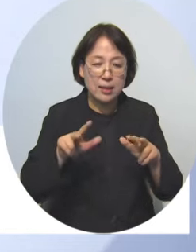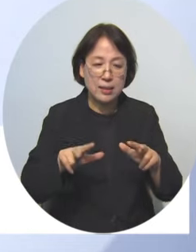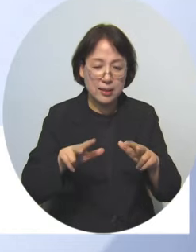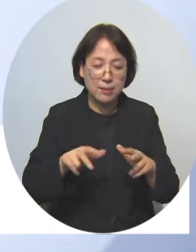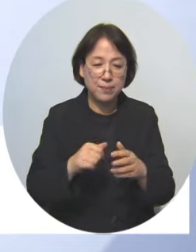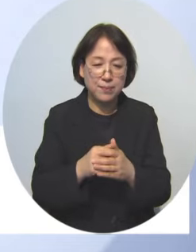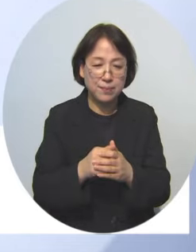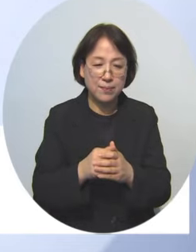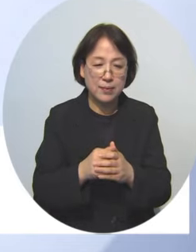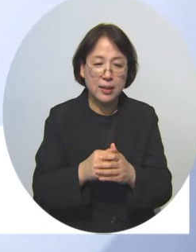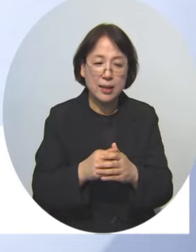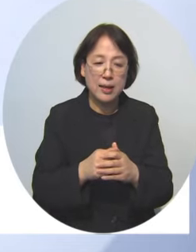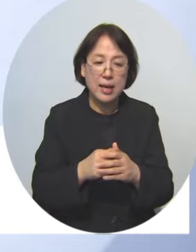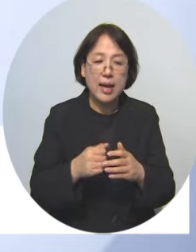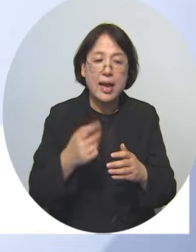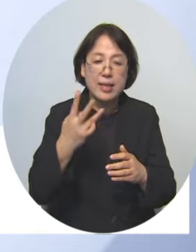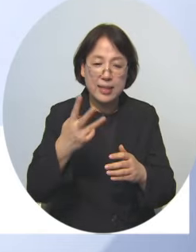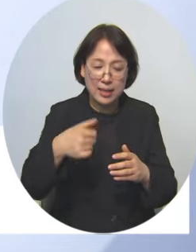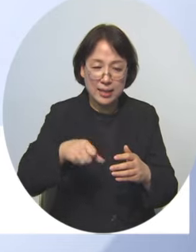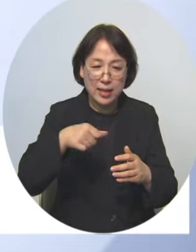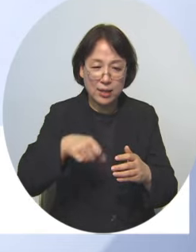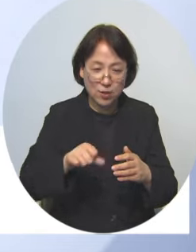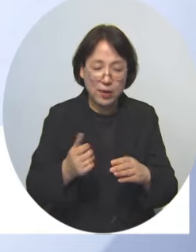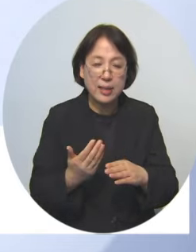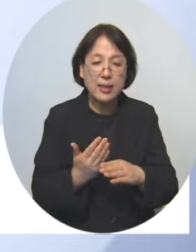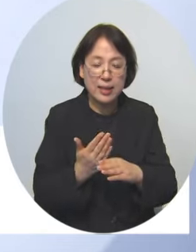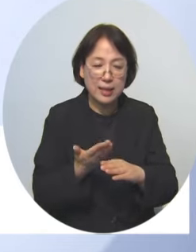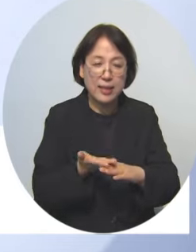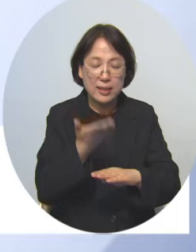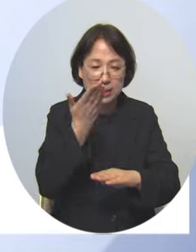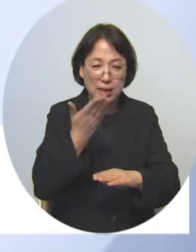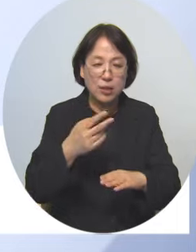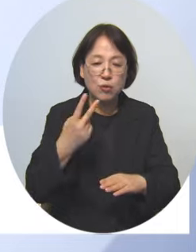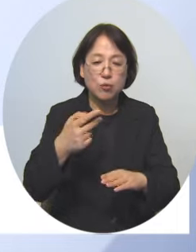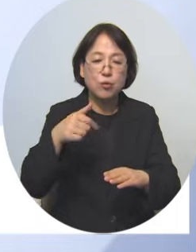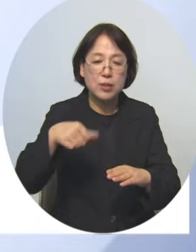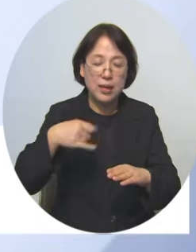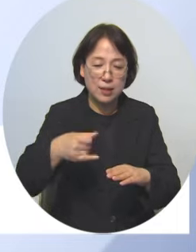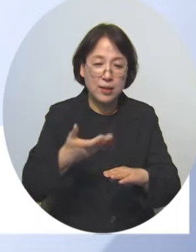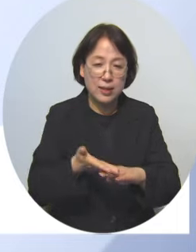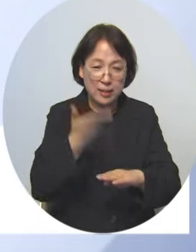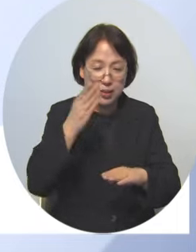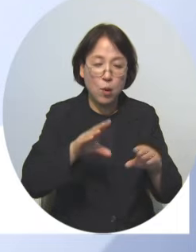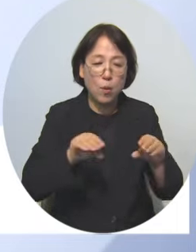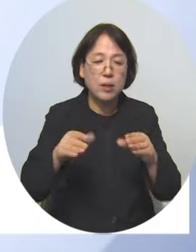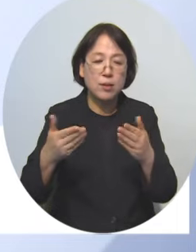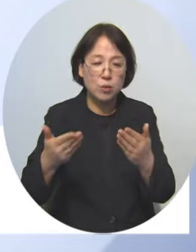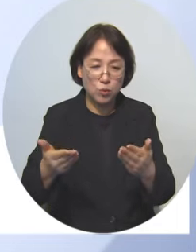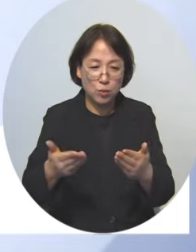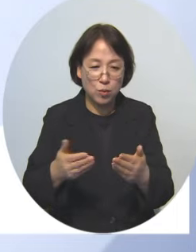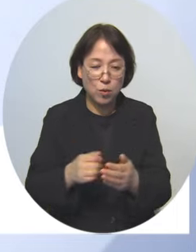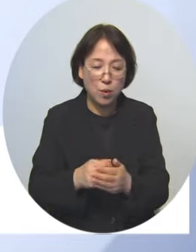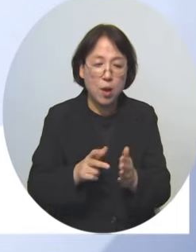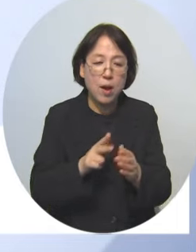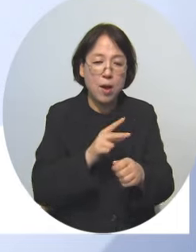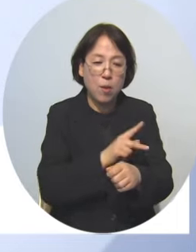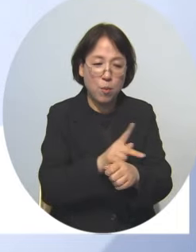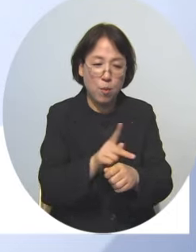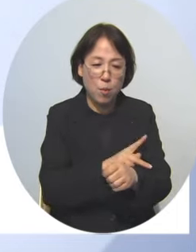이상으로 확대하고 고속열차, 공항 주차장, 문화관광시설 등에 대한 할인도